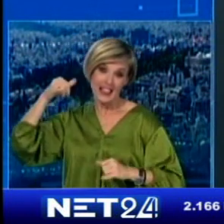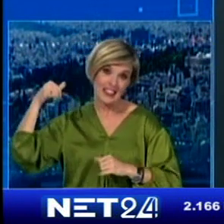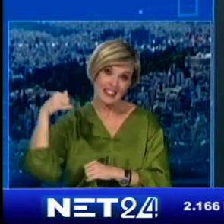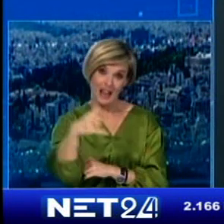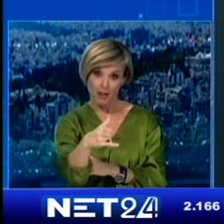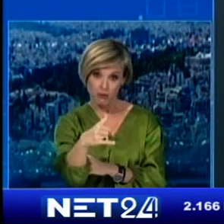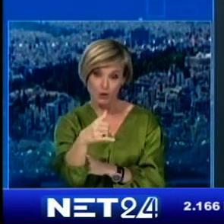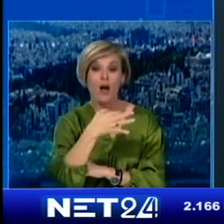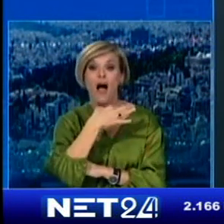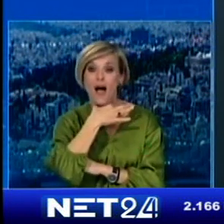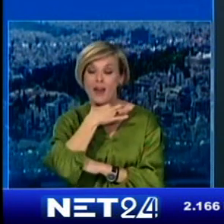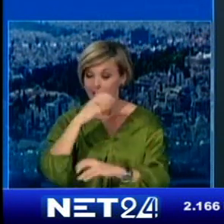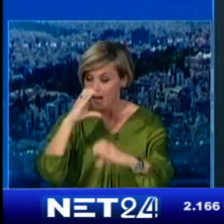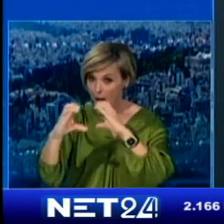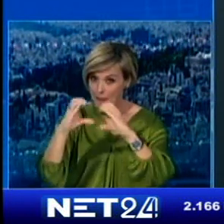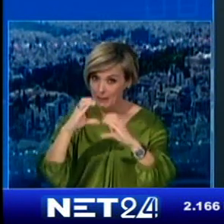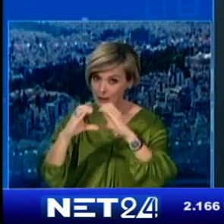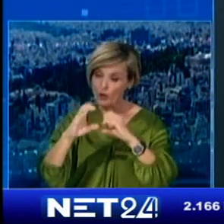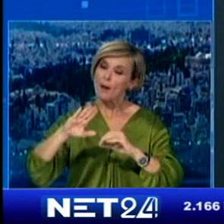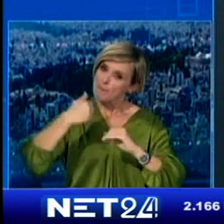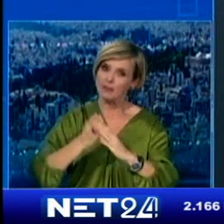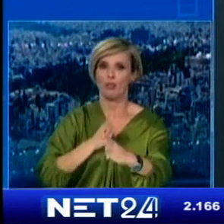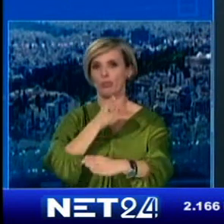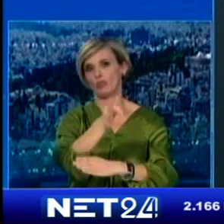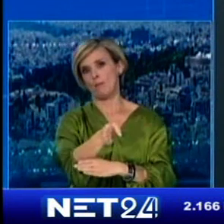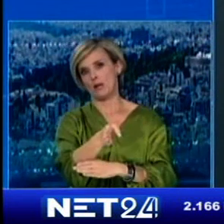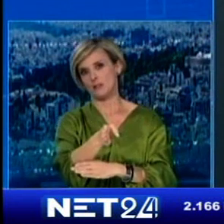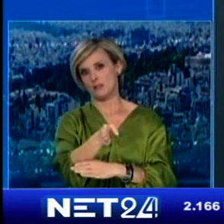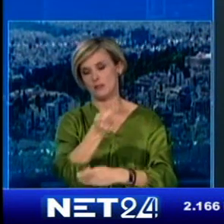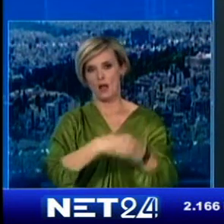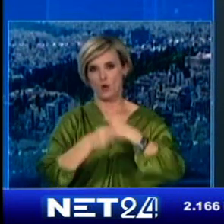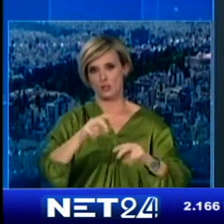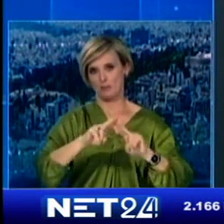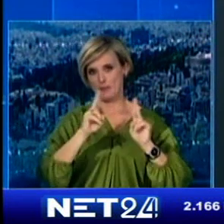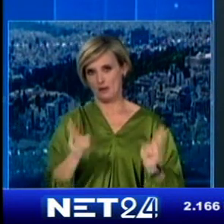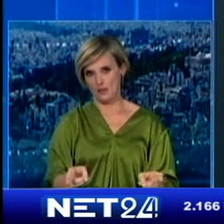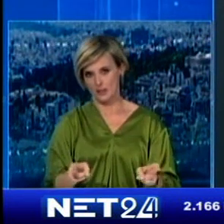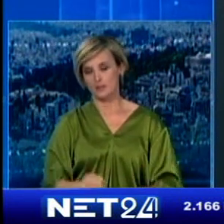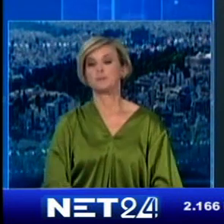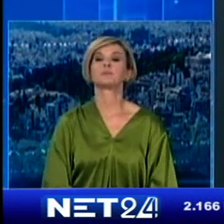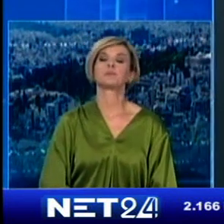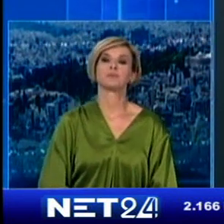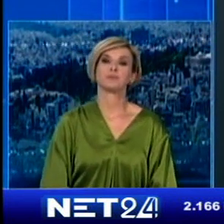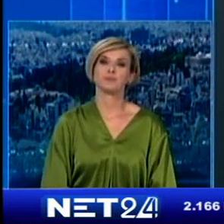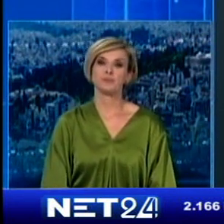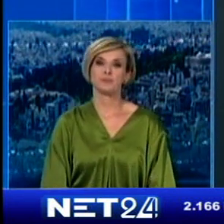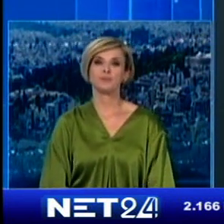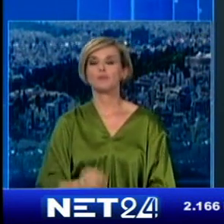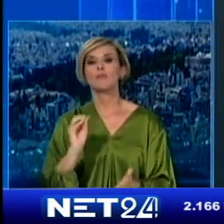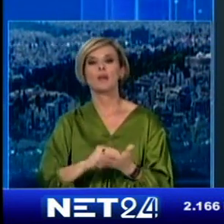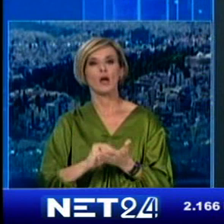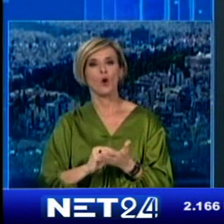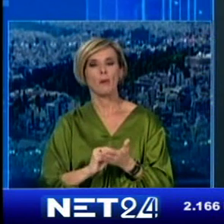αριθμό τηλεφώνου ανάγκης που θα δίδεται από τους ίδιους καταστηματάρχες. Επίσης, στο πεδίο εφαρμογής αναστολής λειτουργίας του ΚΑΒ